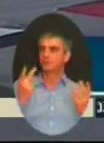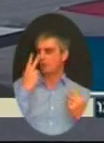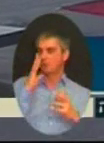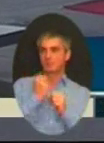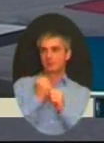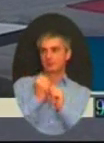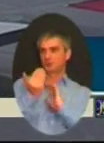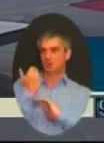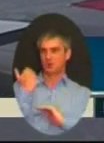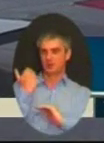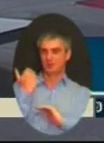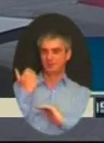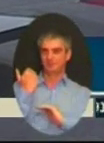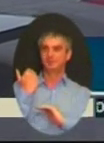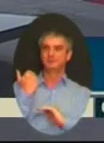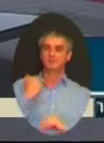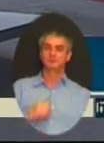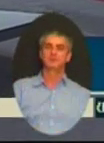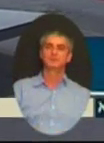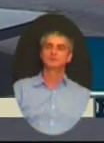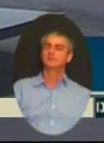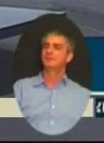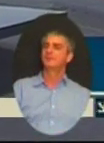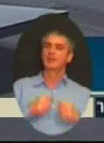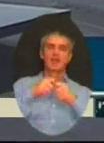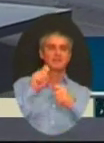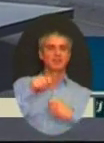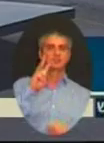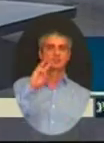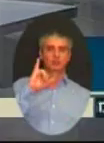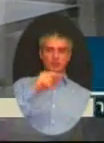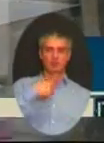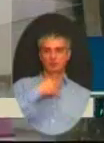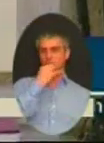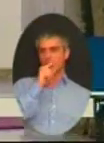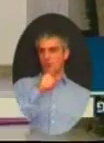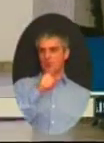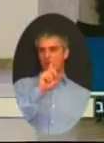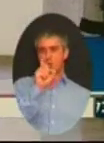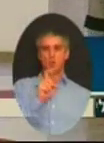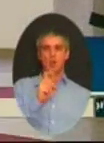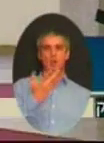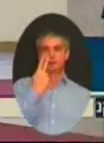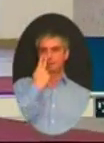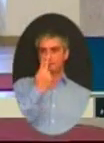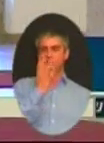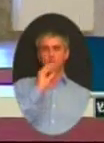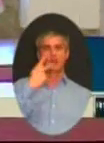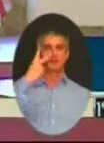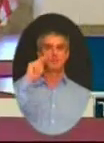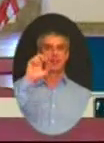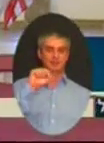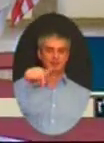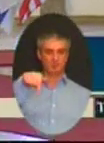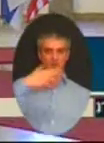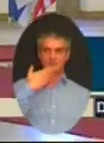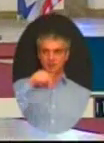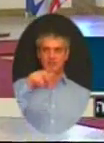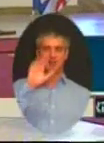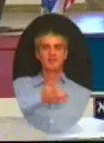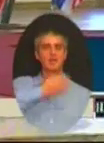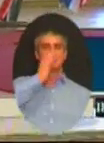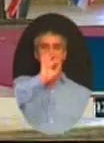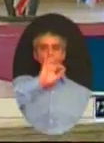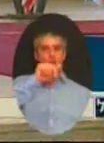קודם. אנחנו יודעים בדיוק. חבר הכנסת שי, השאלה היא אליך. אולי בעצם ביקורו של פנס כאן בארץ, ואפילו הנאום